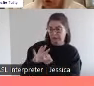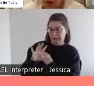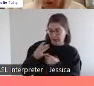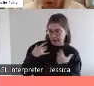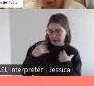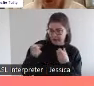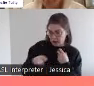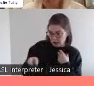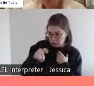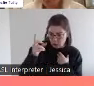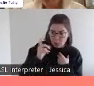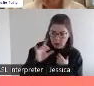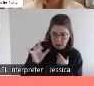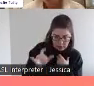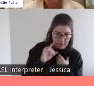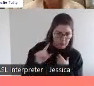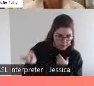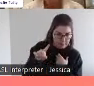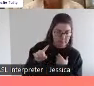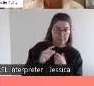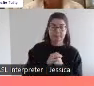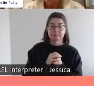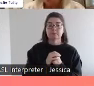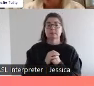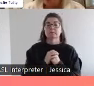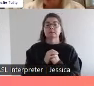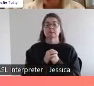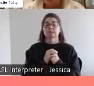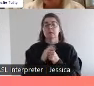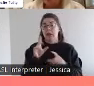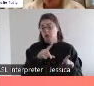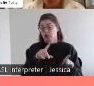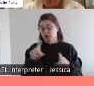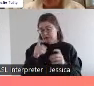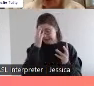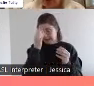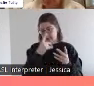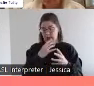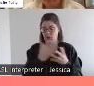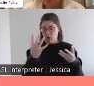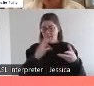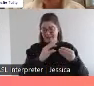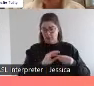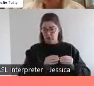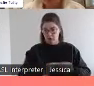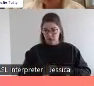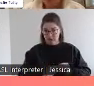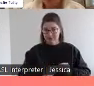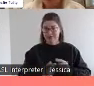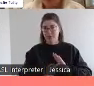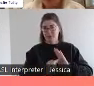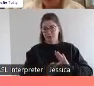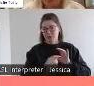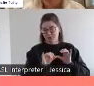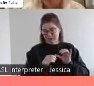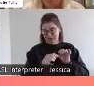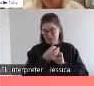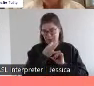sur leur perception de leur propre parcours de guérison. Il s'agissait de données